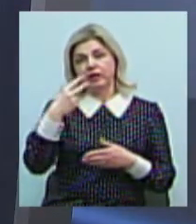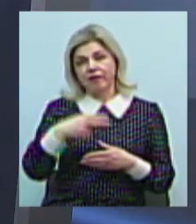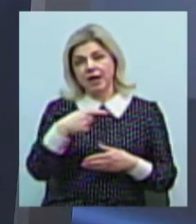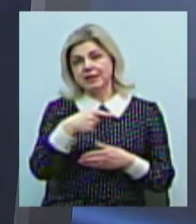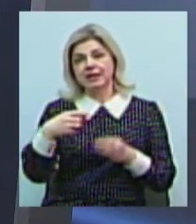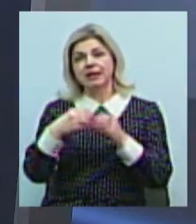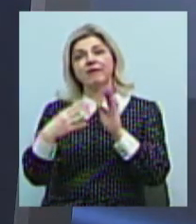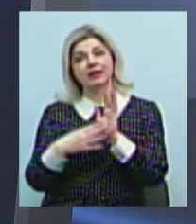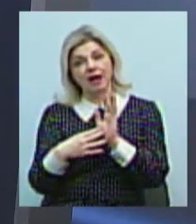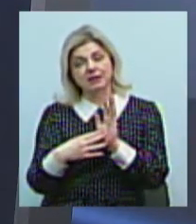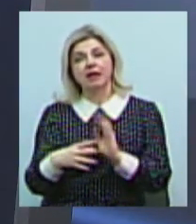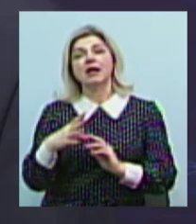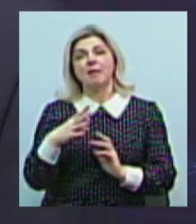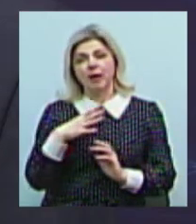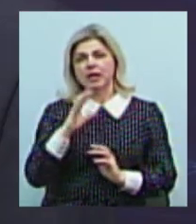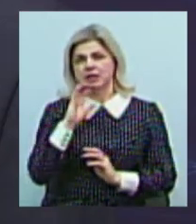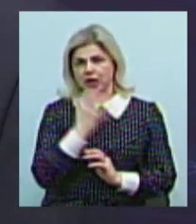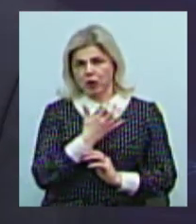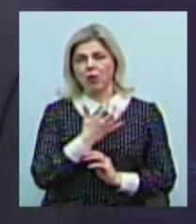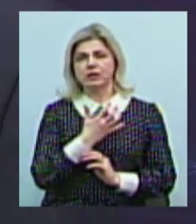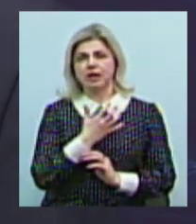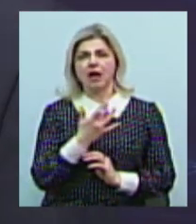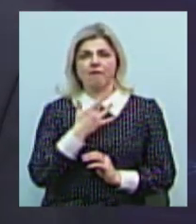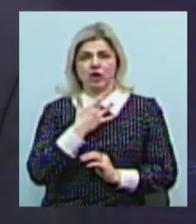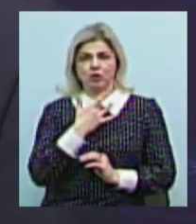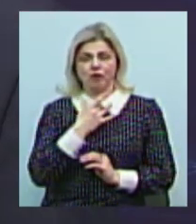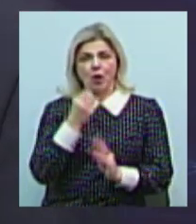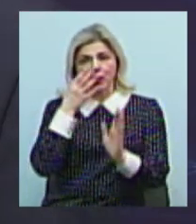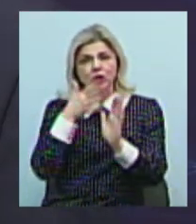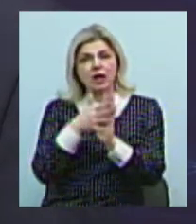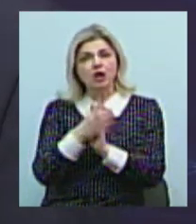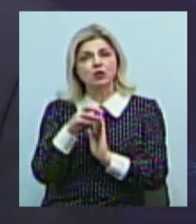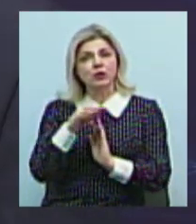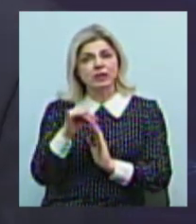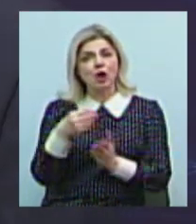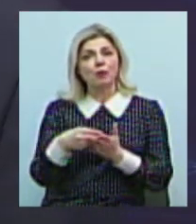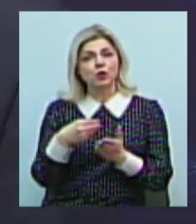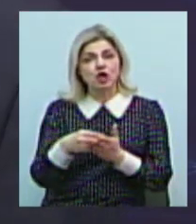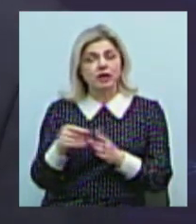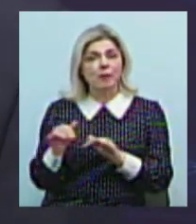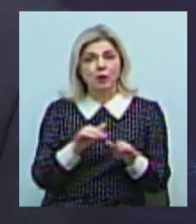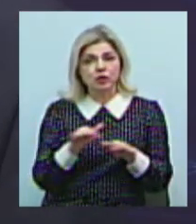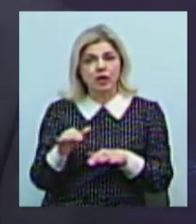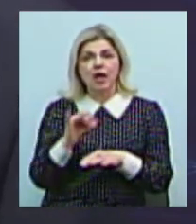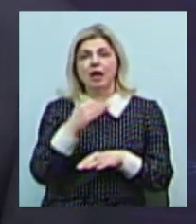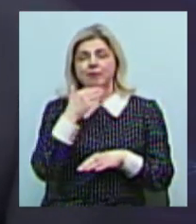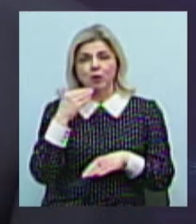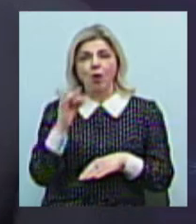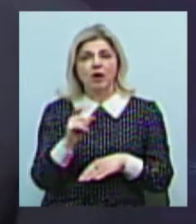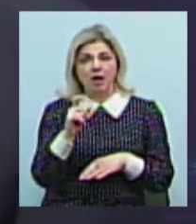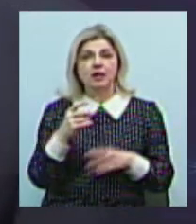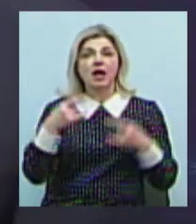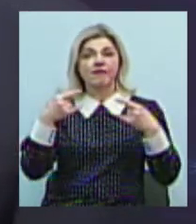2019. Были серьезные вызовы насчет прозрачности бюджетного процесса. И неоднократно в наших эфирах